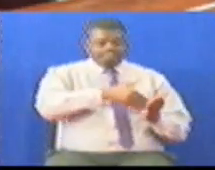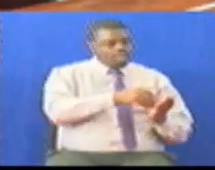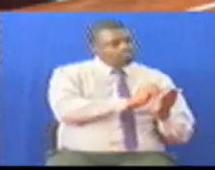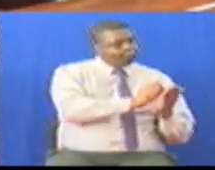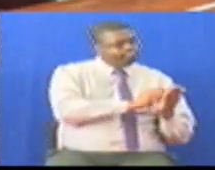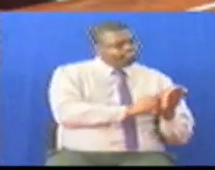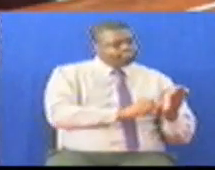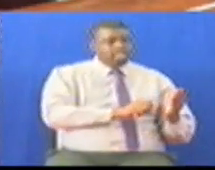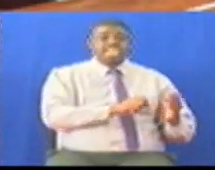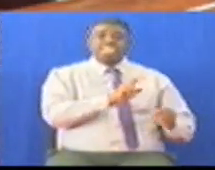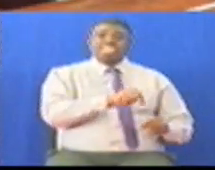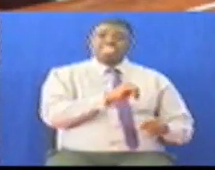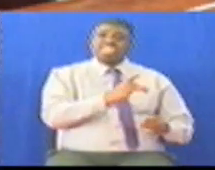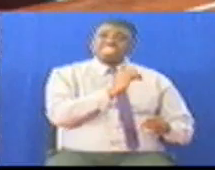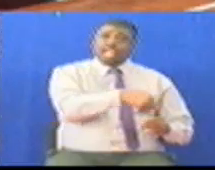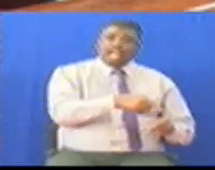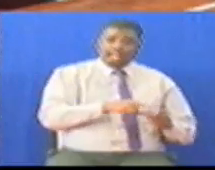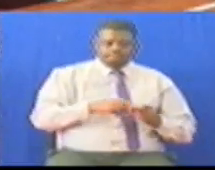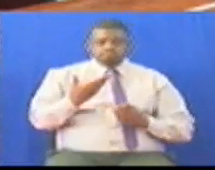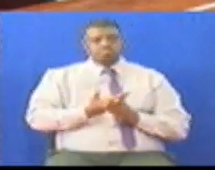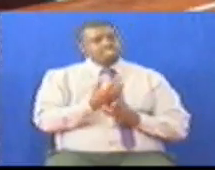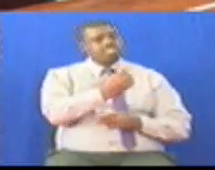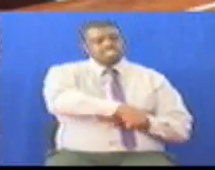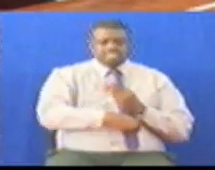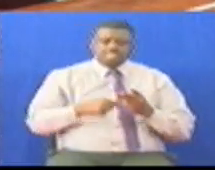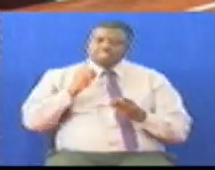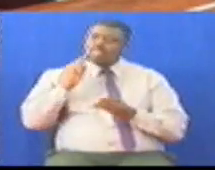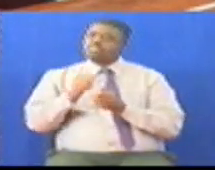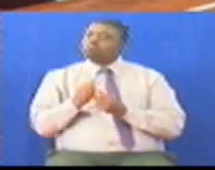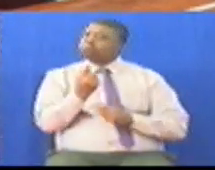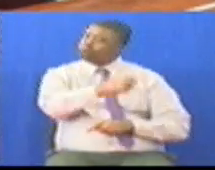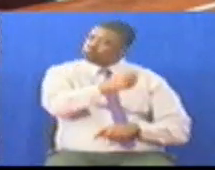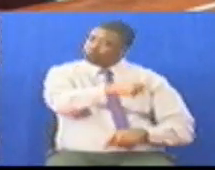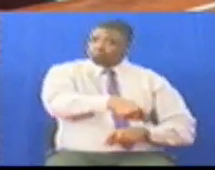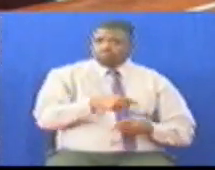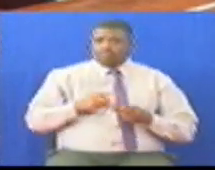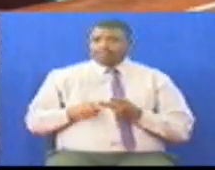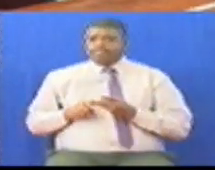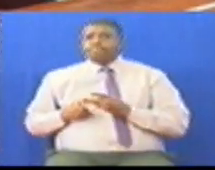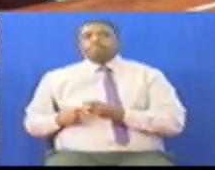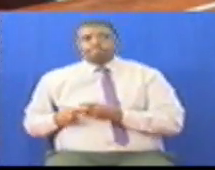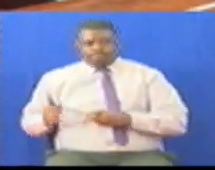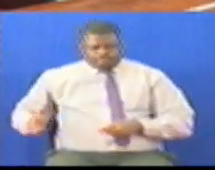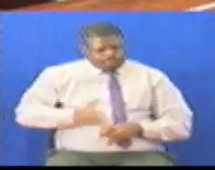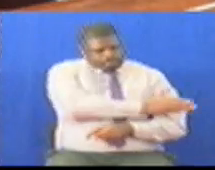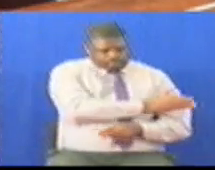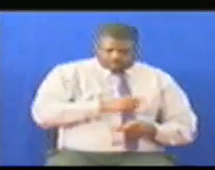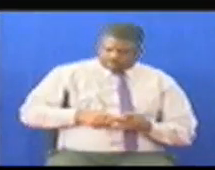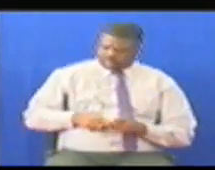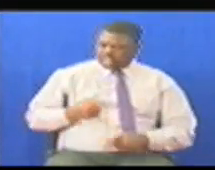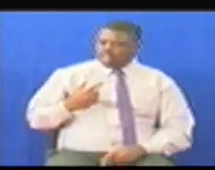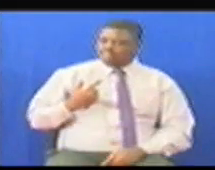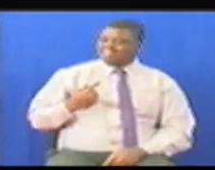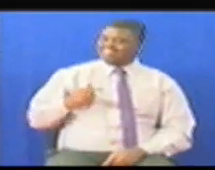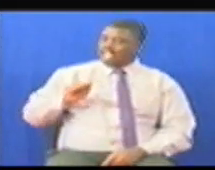pale, benki pale, kila kitu kiko pale. Upande wa mfuko wa maendeleo ya jamii TASAFU,